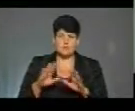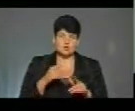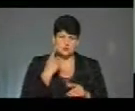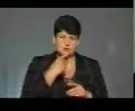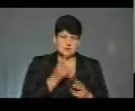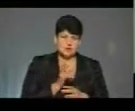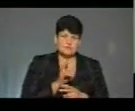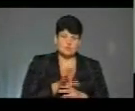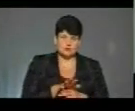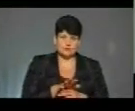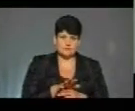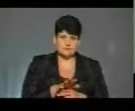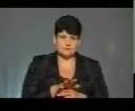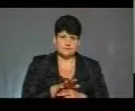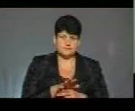звернувшись до